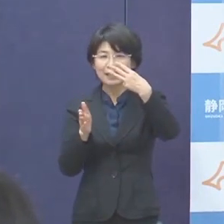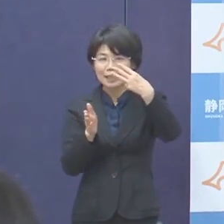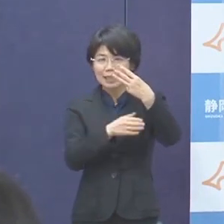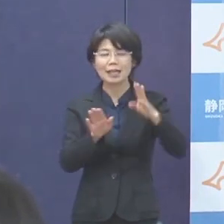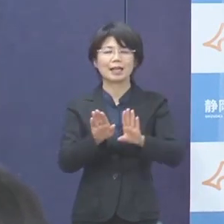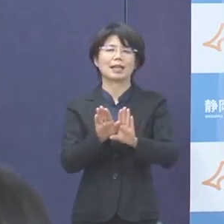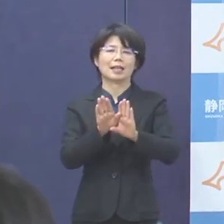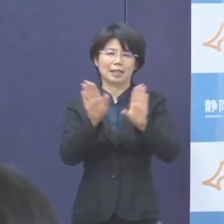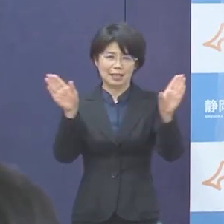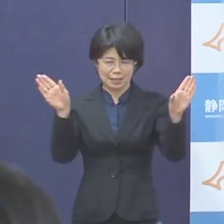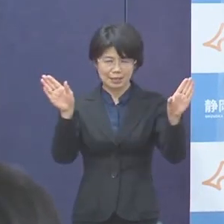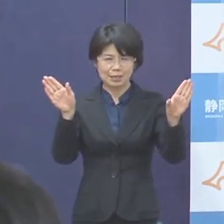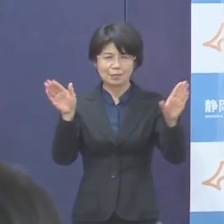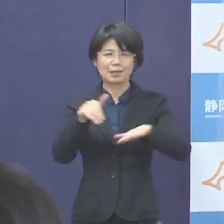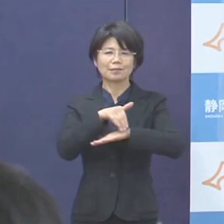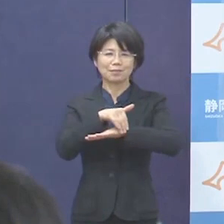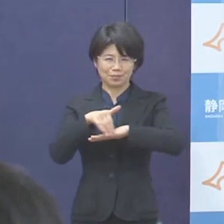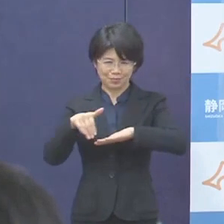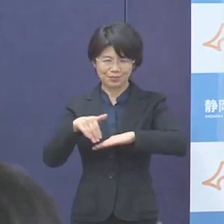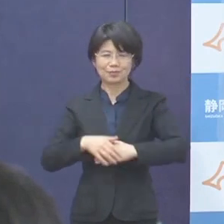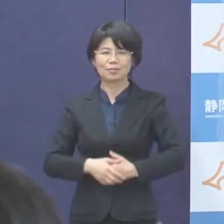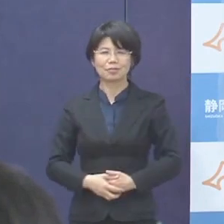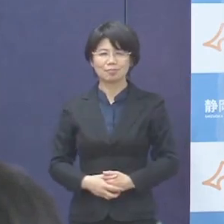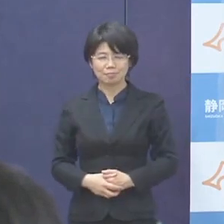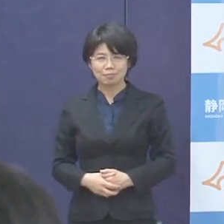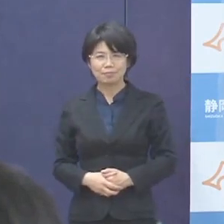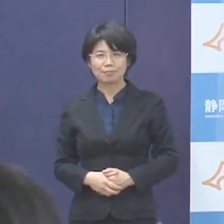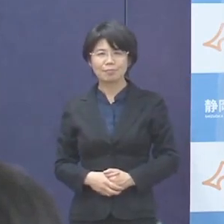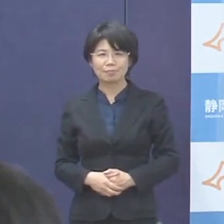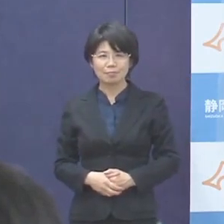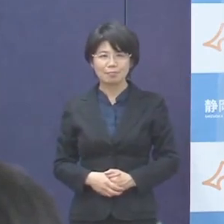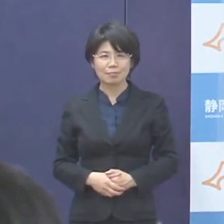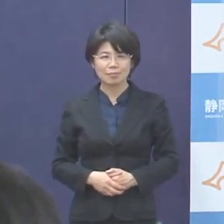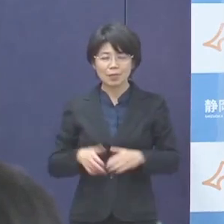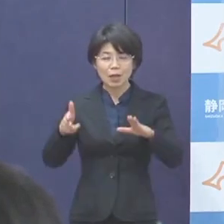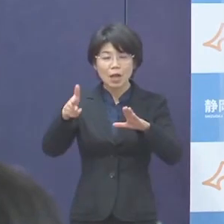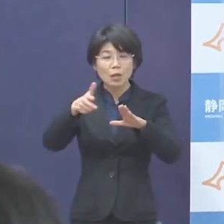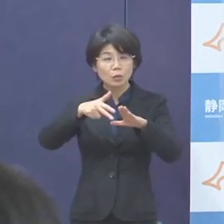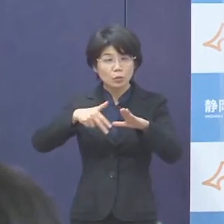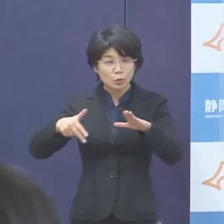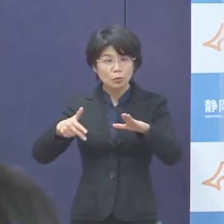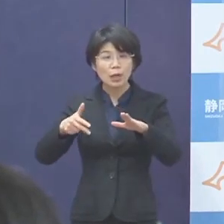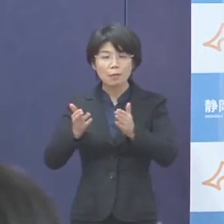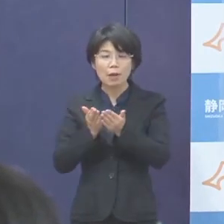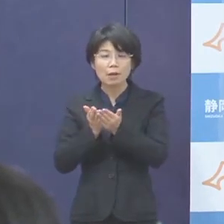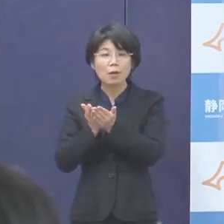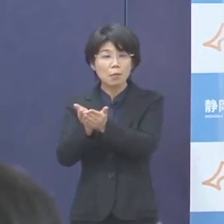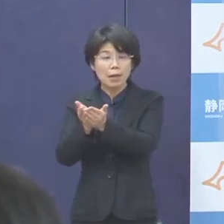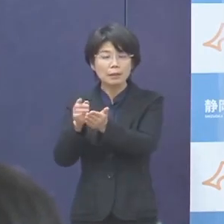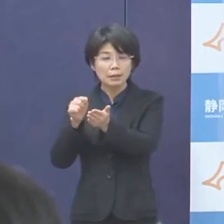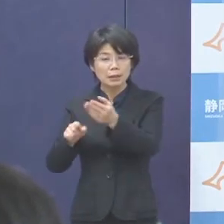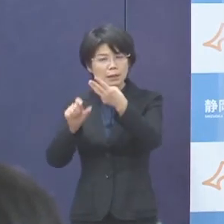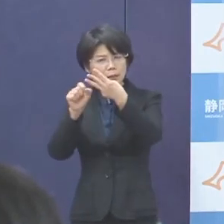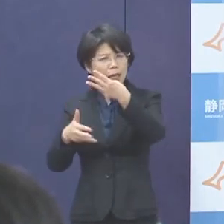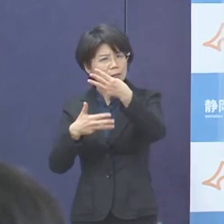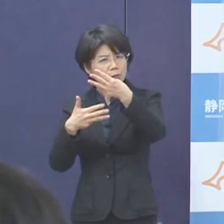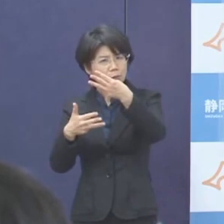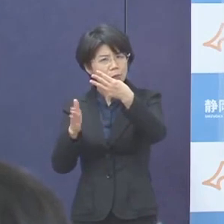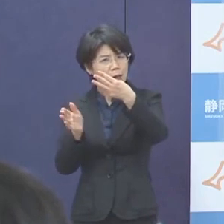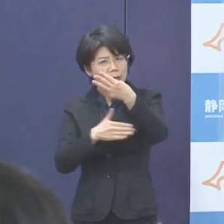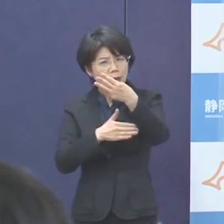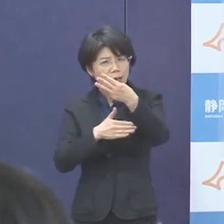始めるということでございます。で、駿河湾のフェリーにつきましては、3月8日からと思ってたんですけれども、その